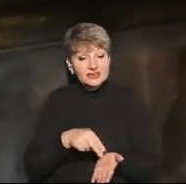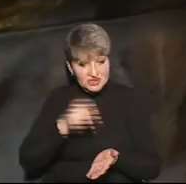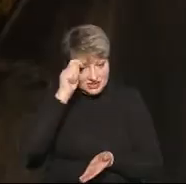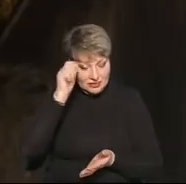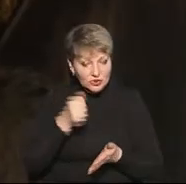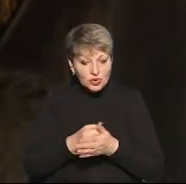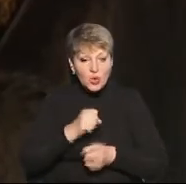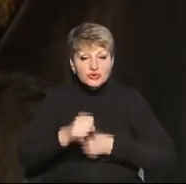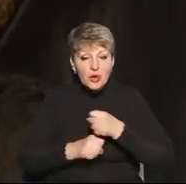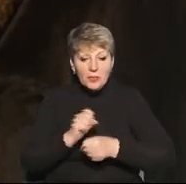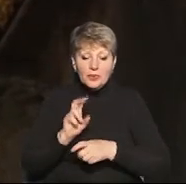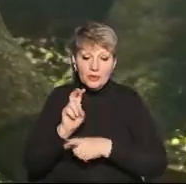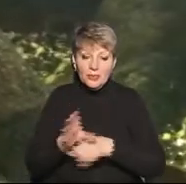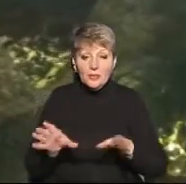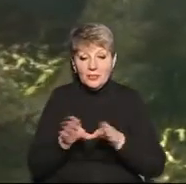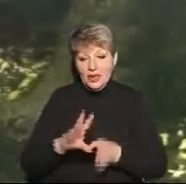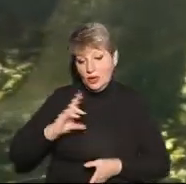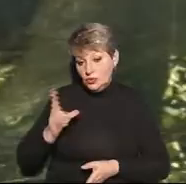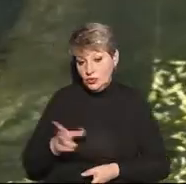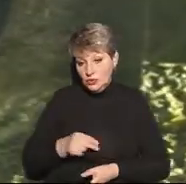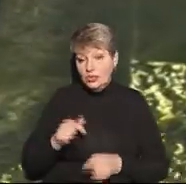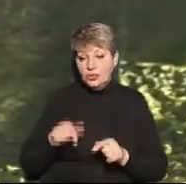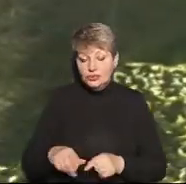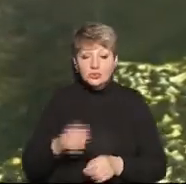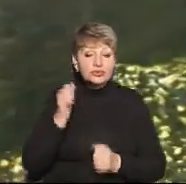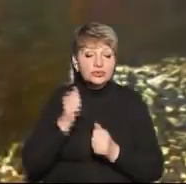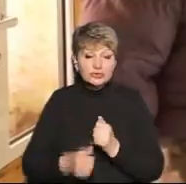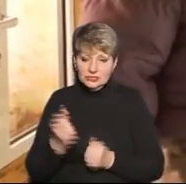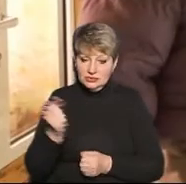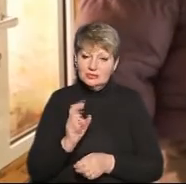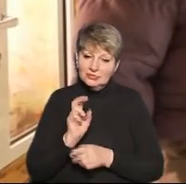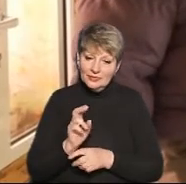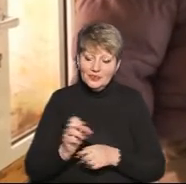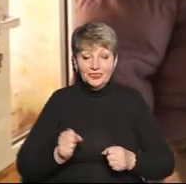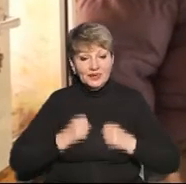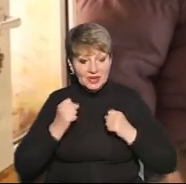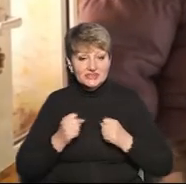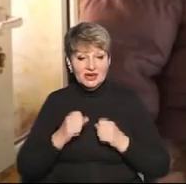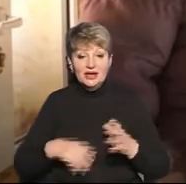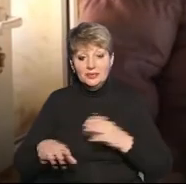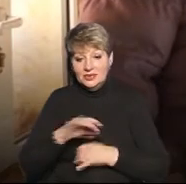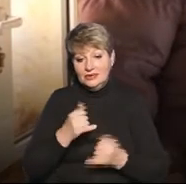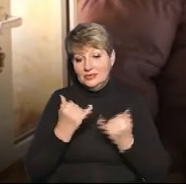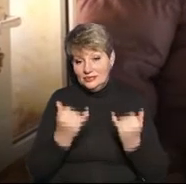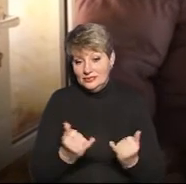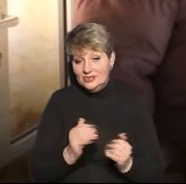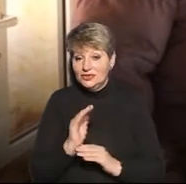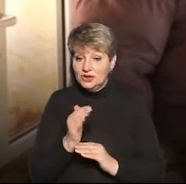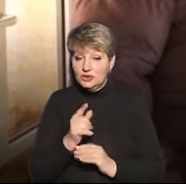Назарець до зоопарку прийшов із донькою Кароліною. Каже, тут бувають щотижня. Стараємося далі для дитини, щоб